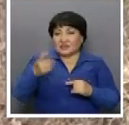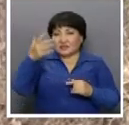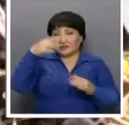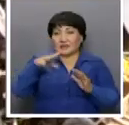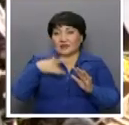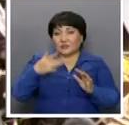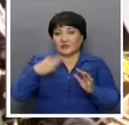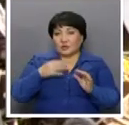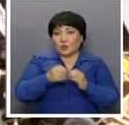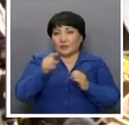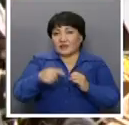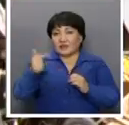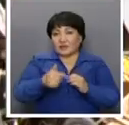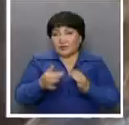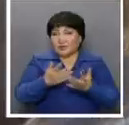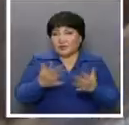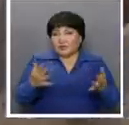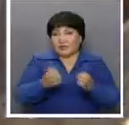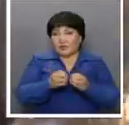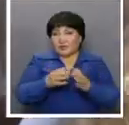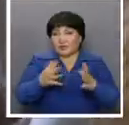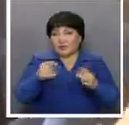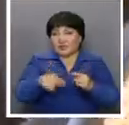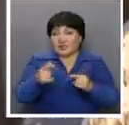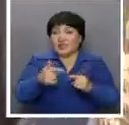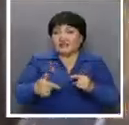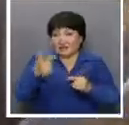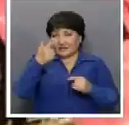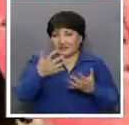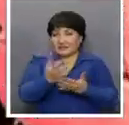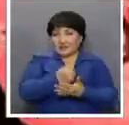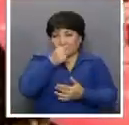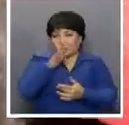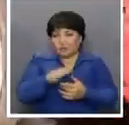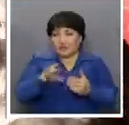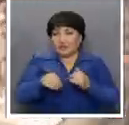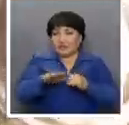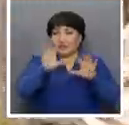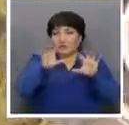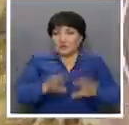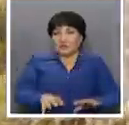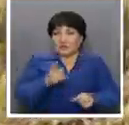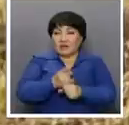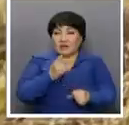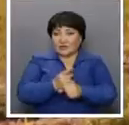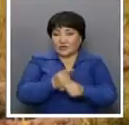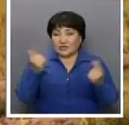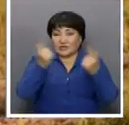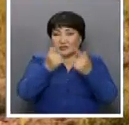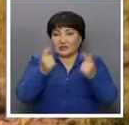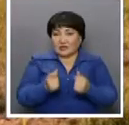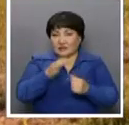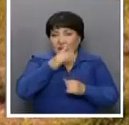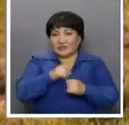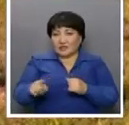бір қатары 10 шақты гектар жердің өзіне қол жеткізе алмай жүр. Жер кодексінің баптарына мораторий жарияланған бері